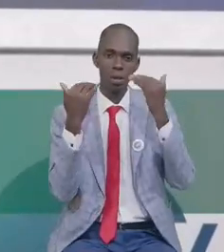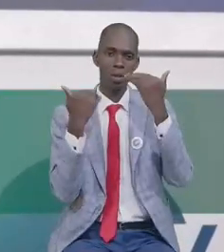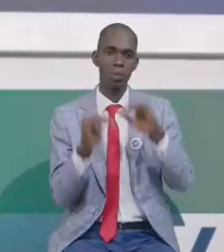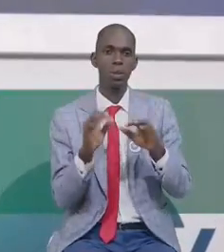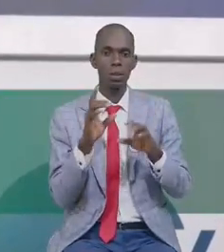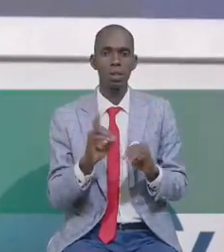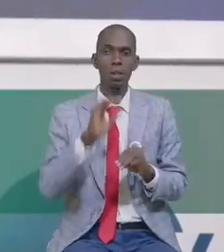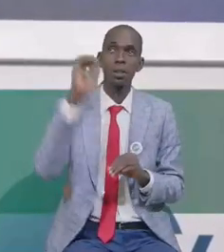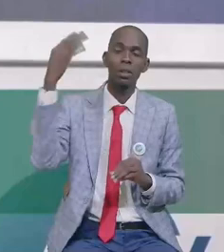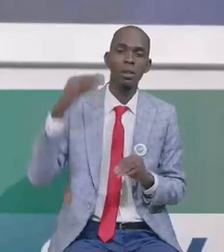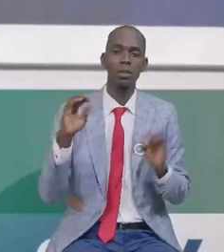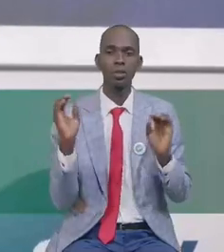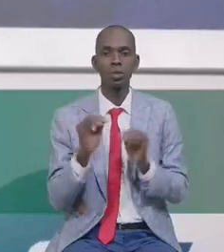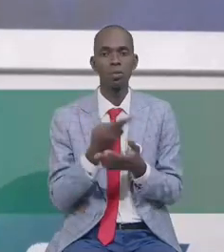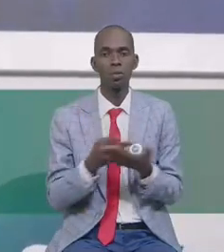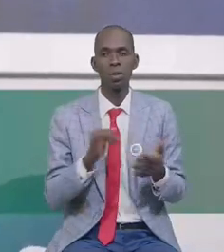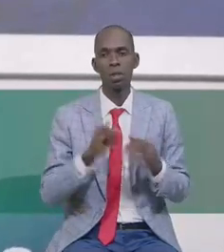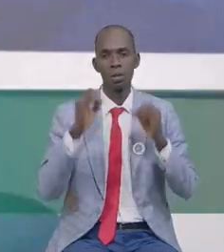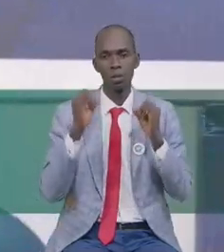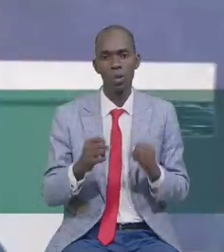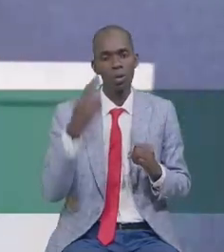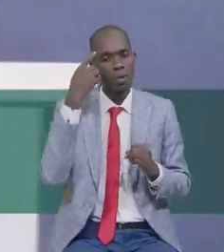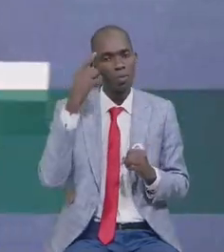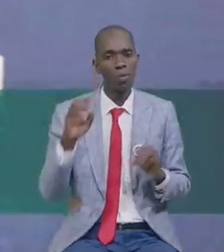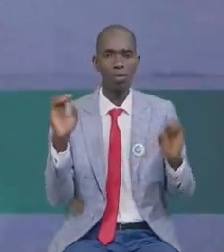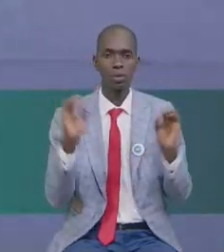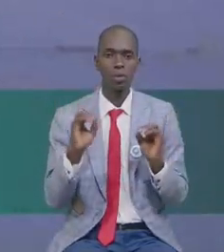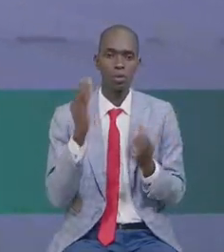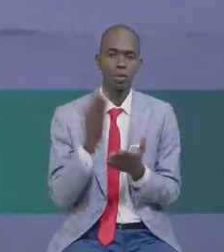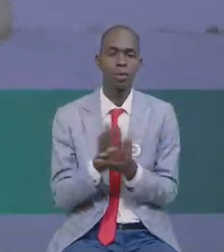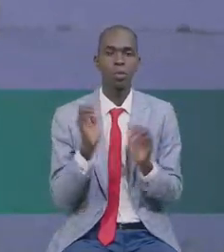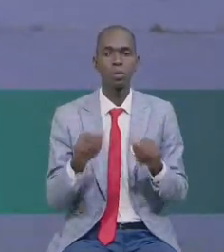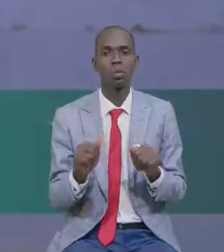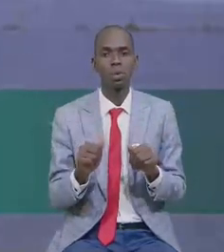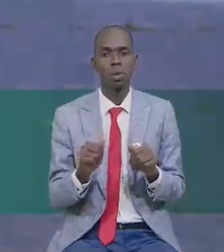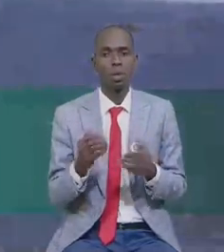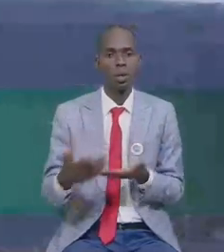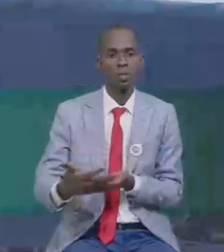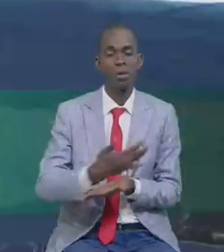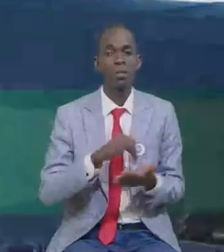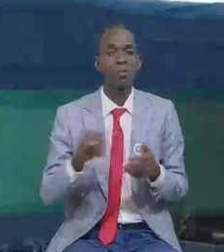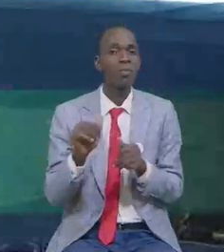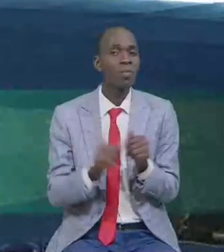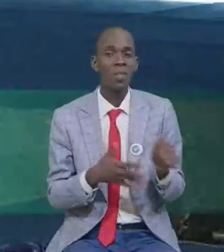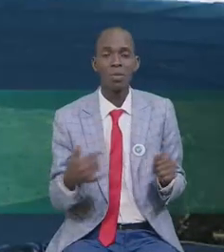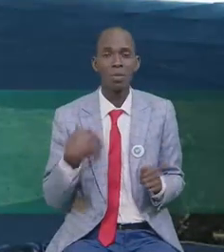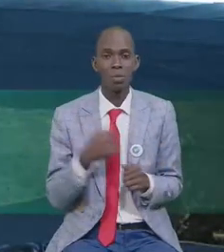puissance infaillible pour une moisson inarrêtable. Il y a trois points à